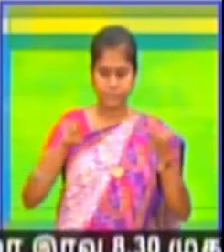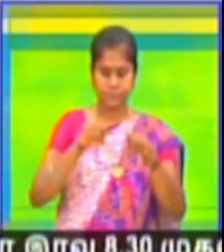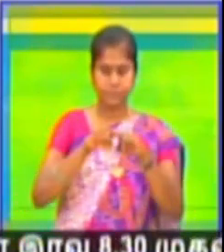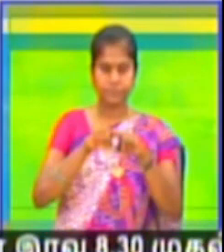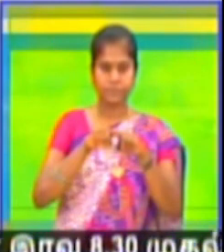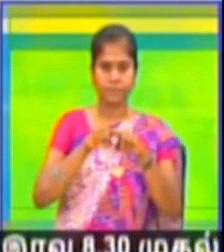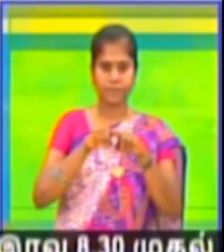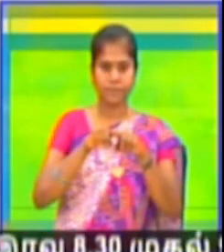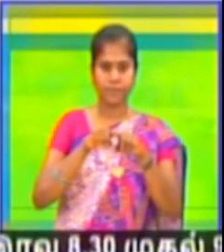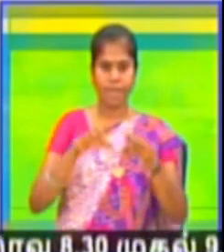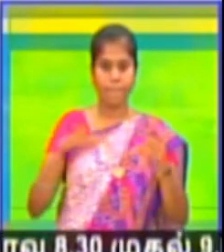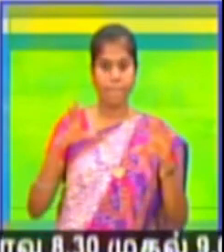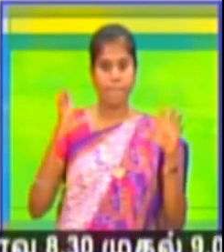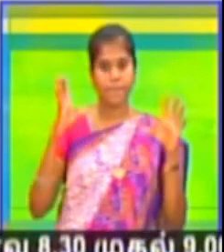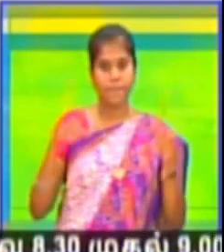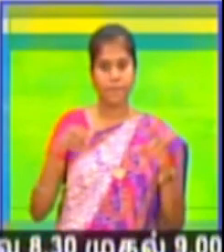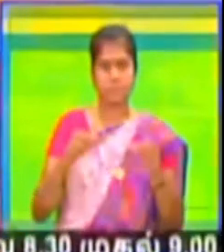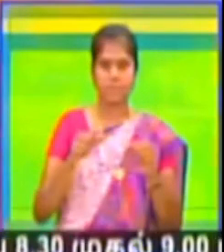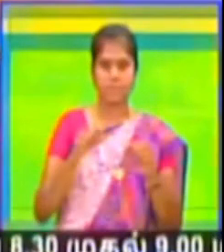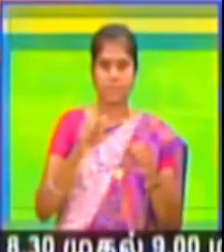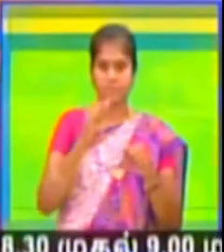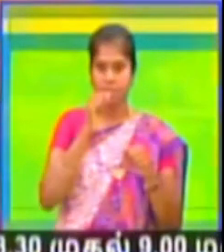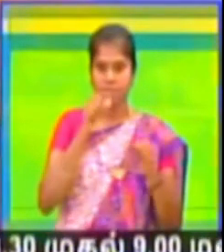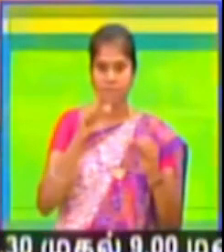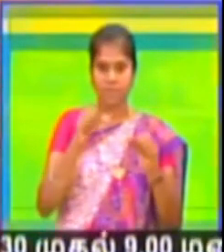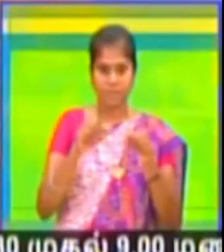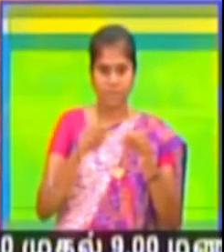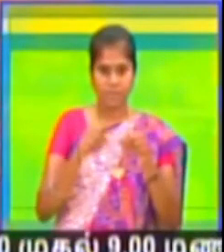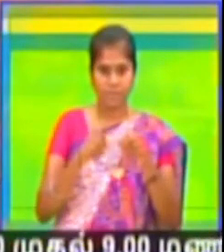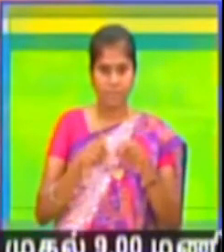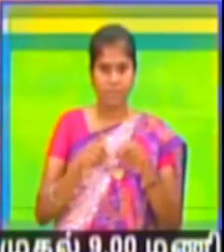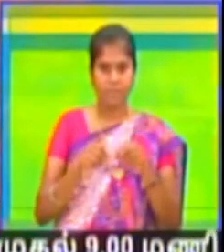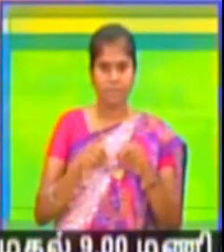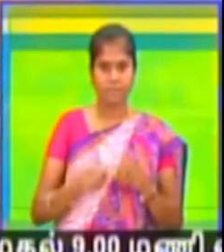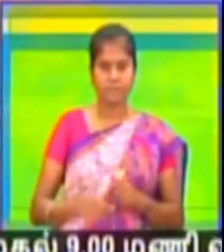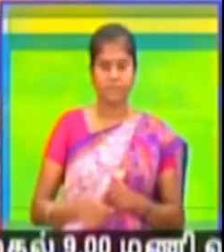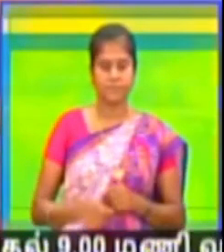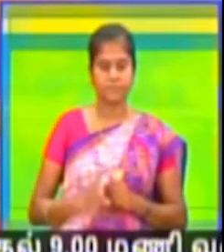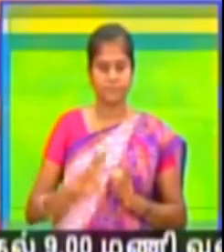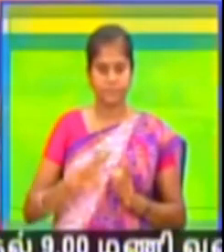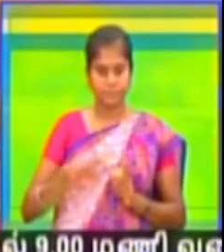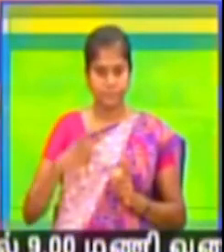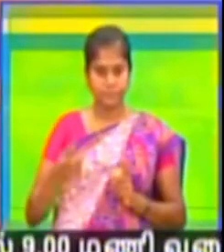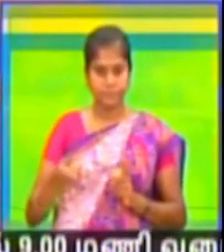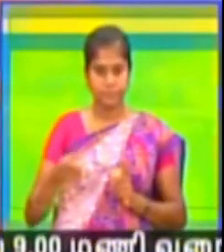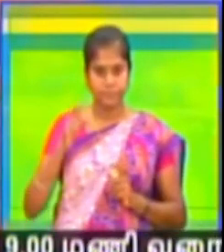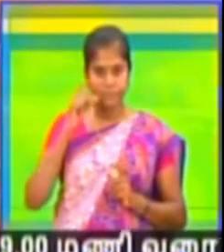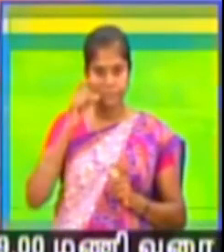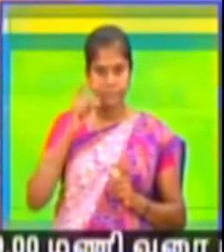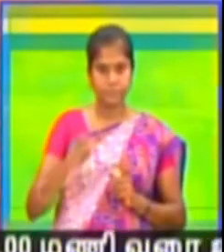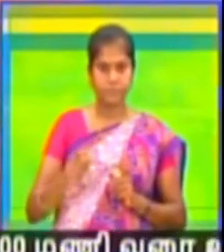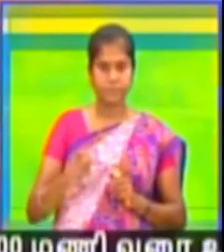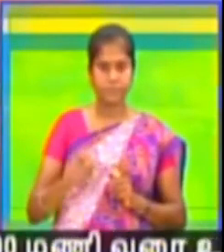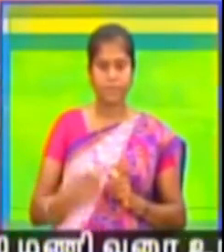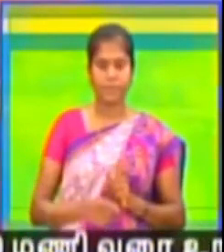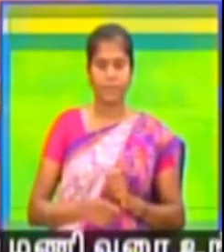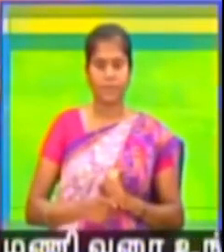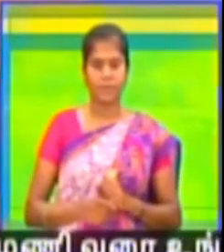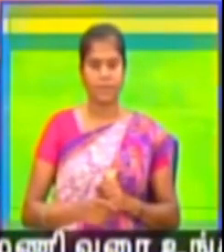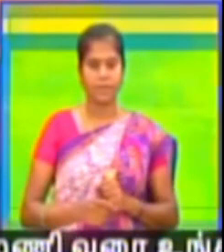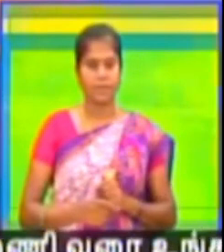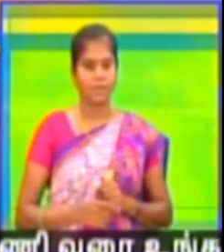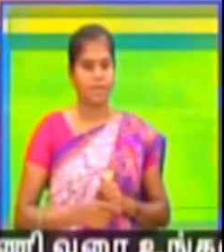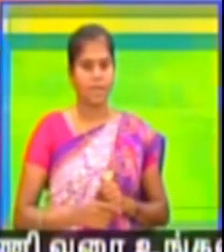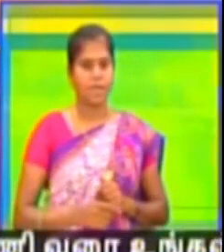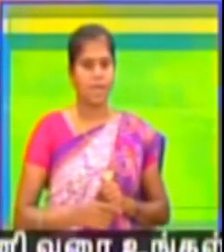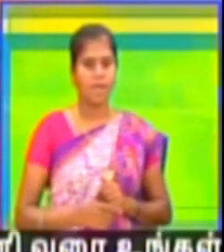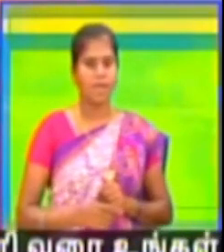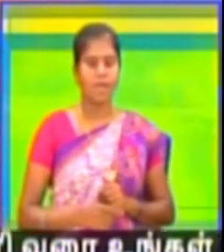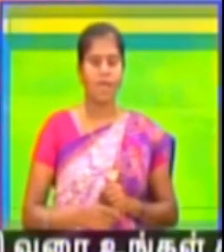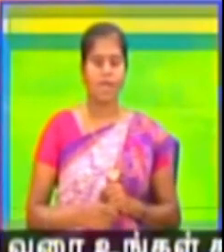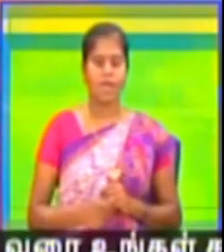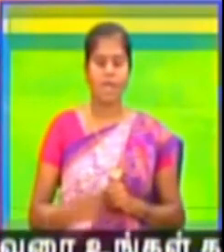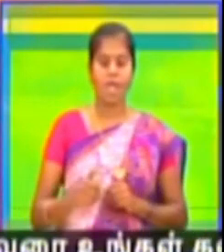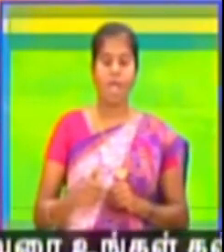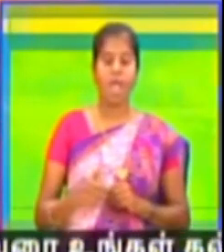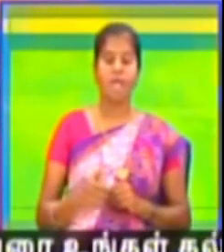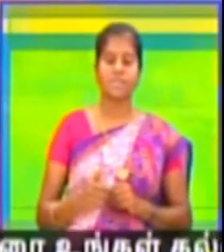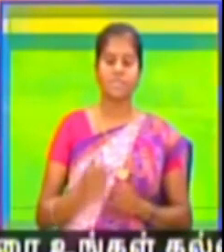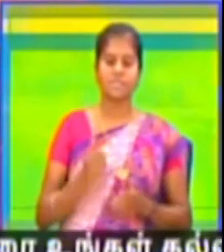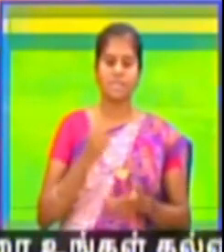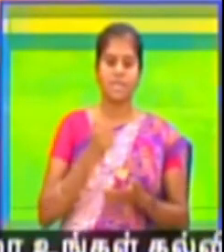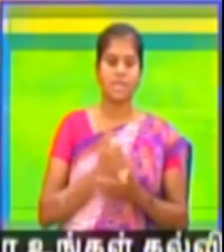சந்தி அப்படின்னு சொல்கிறோம். அடுத்தபடியாக நம்ம பார்க்கறது அரசியல் பிரிவுகள். அதற்கு அடுத்தபடியாக நம்ம பார்க்க